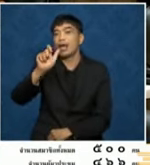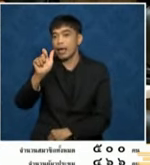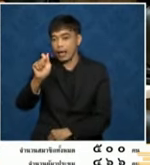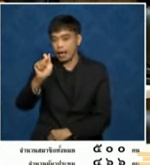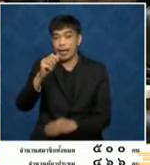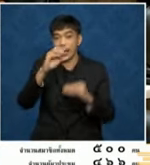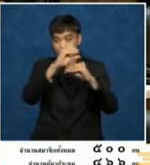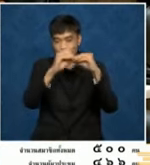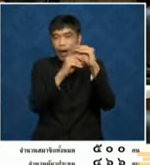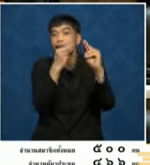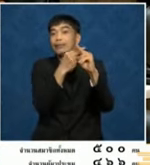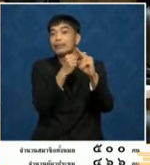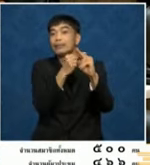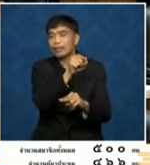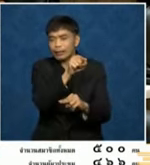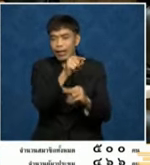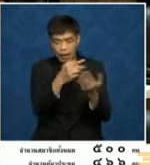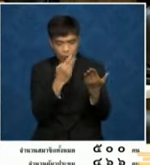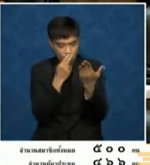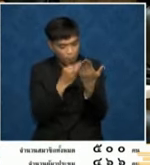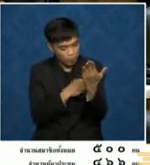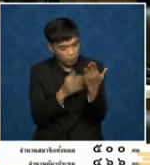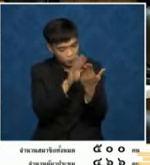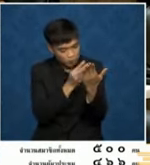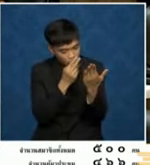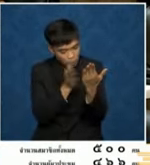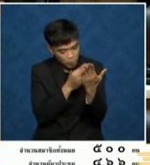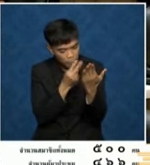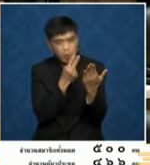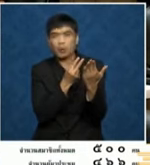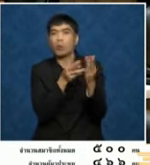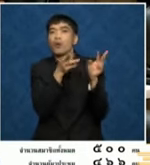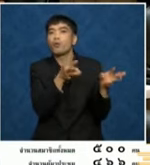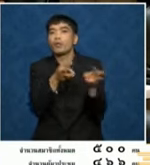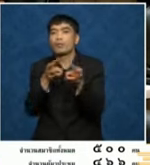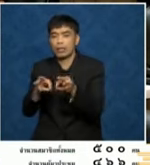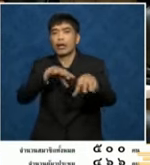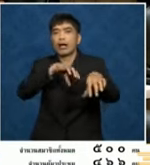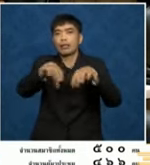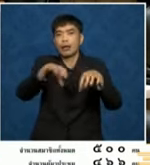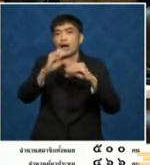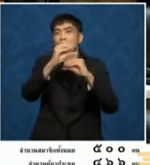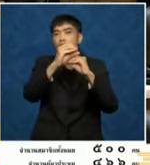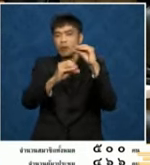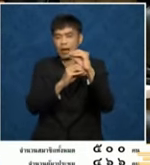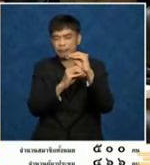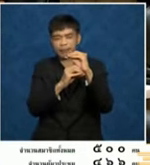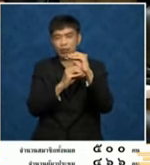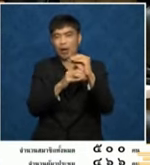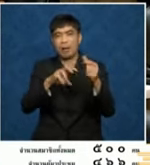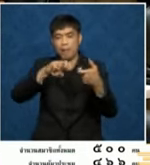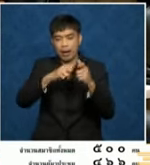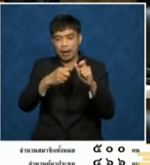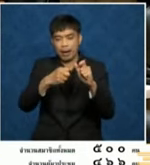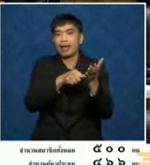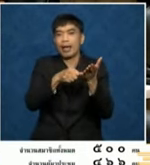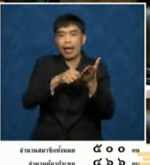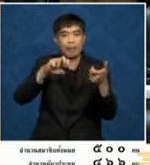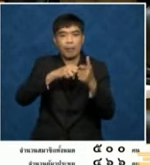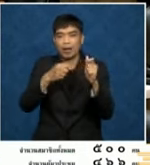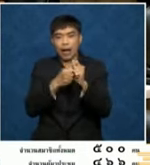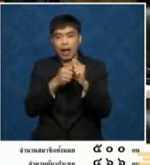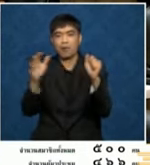องแล้วก็ยังค่อนข้างมีความเป็นห่วงครับว่าวิธีการดำเนินโครงการแบบนี้น่าจะไม่ได้สามารถจัดการปัญหาได้แบบหม